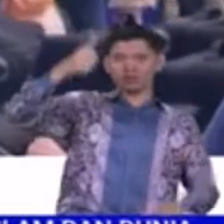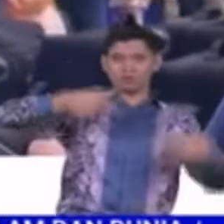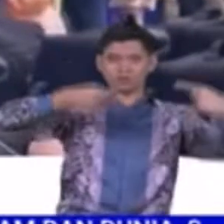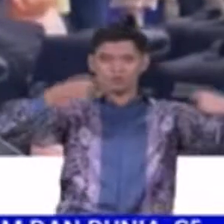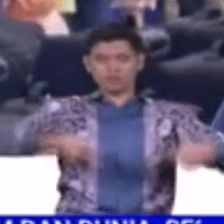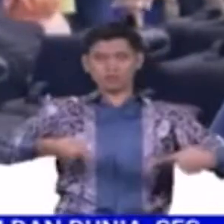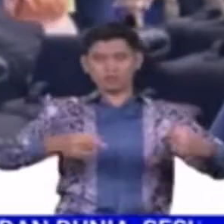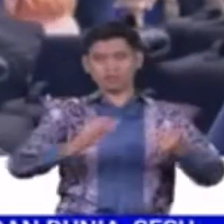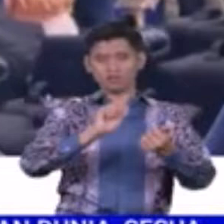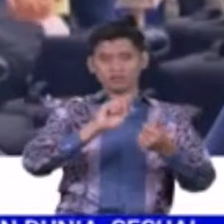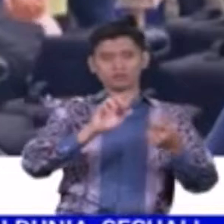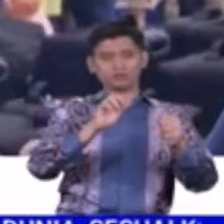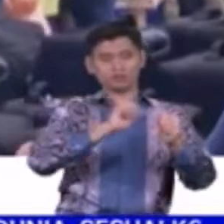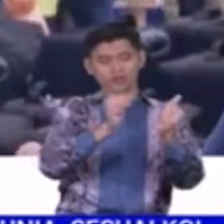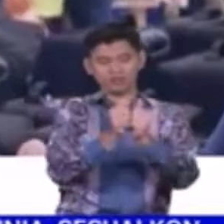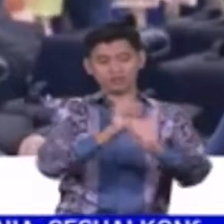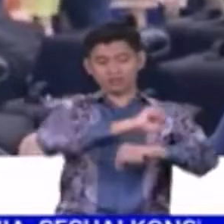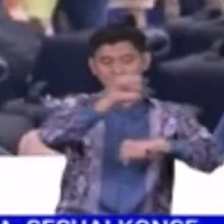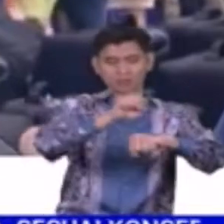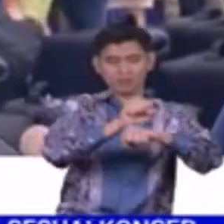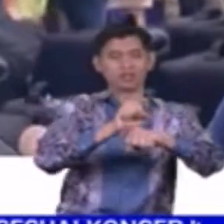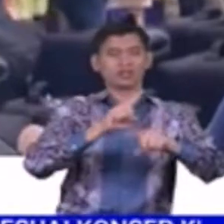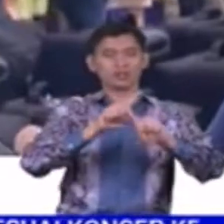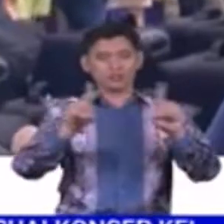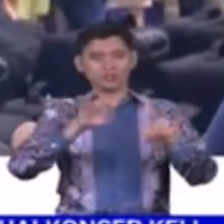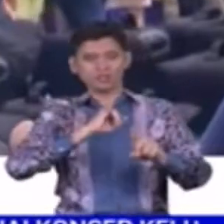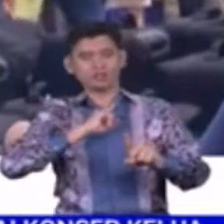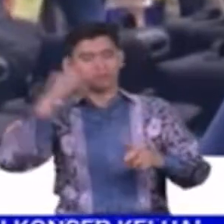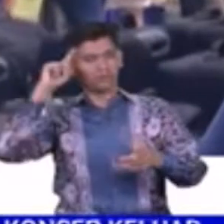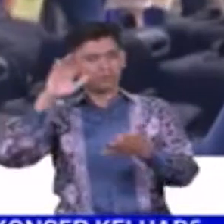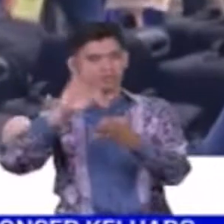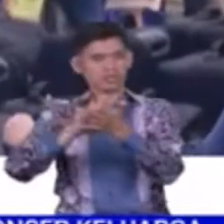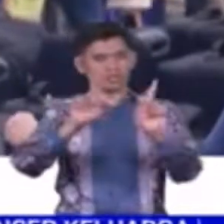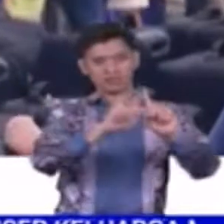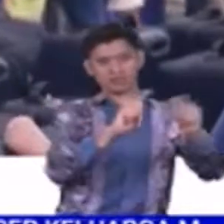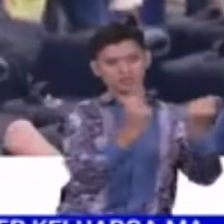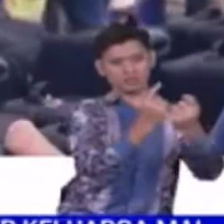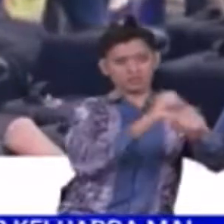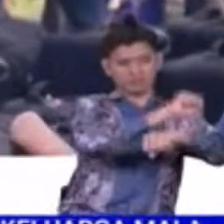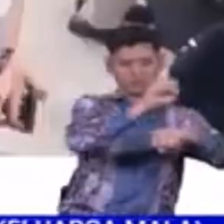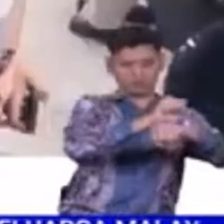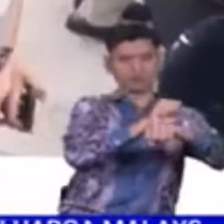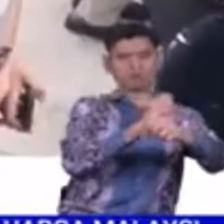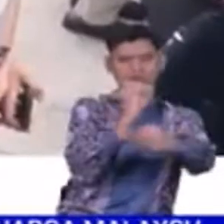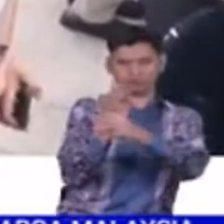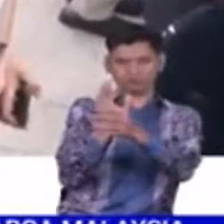Singapura, tapi saya percaya mereka akan melakukan sedikit rombakan bagi menghadapi kejohanan ini.